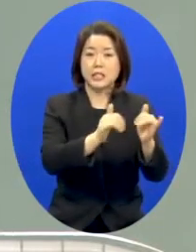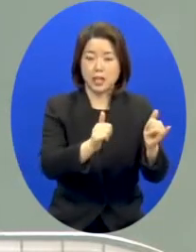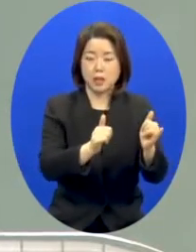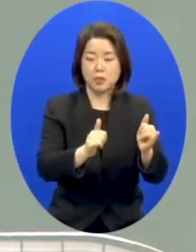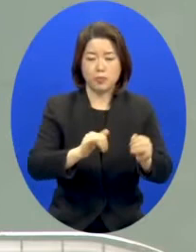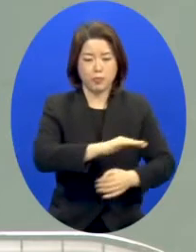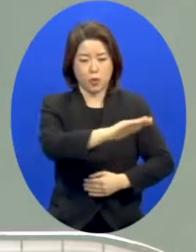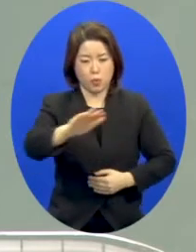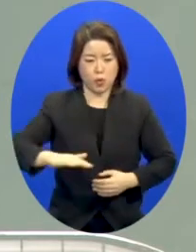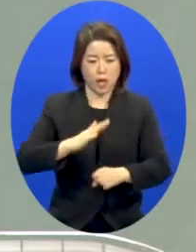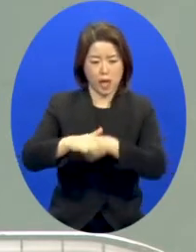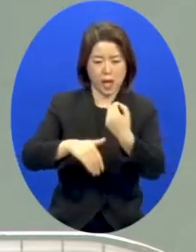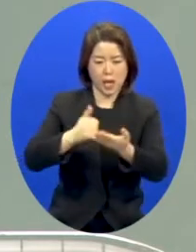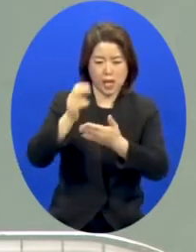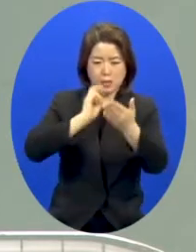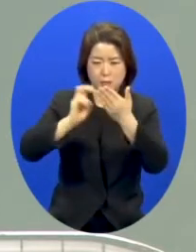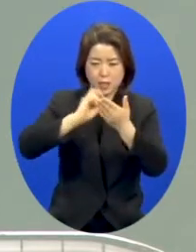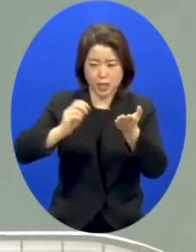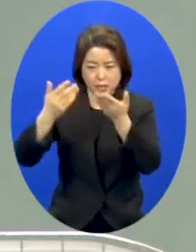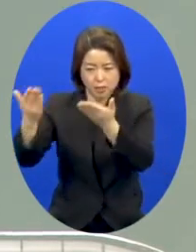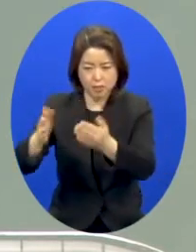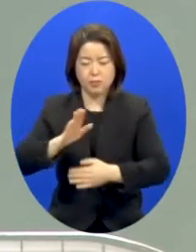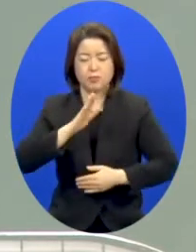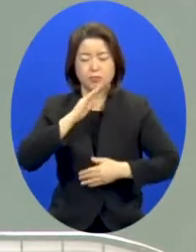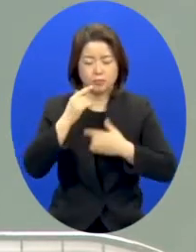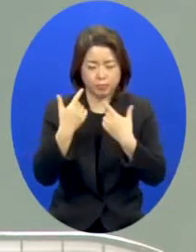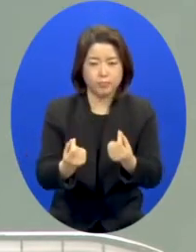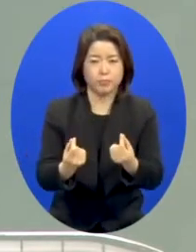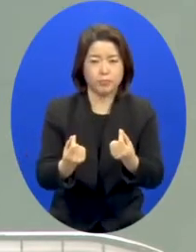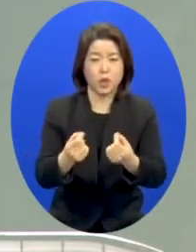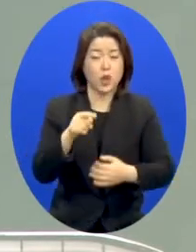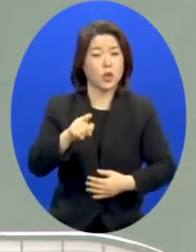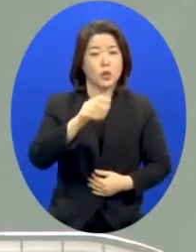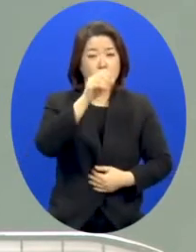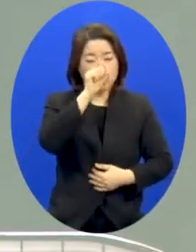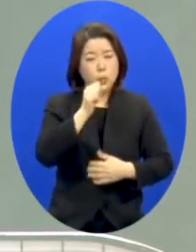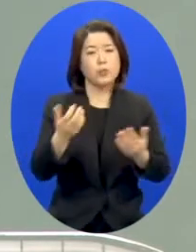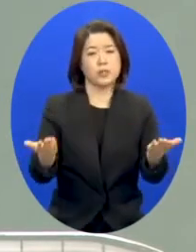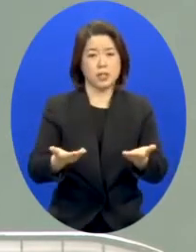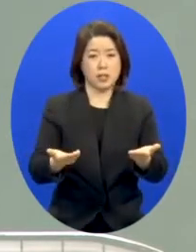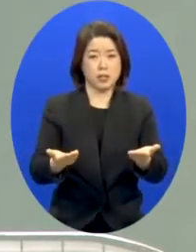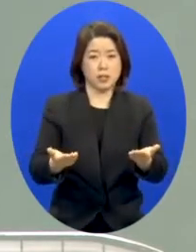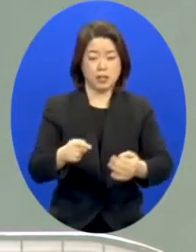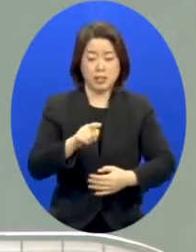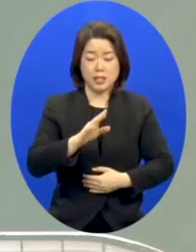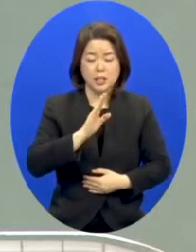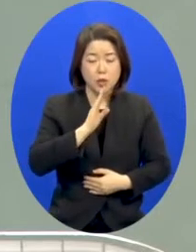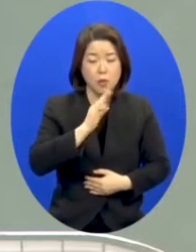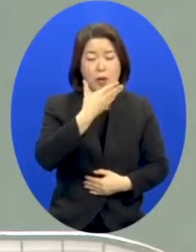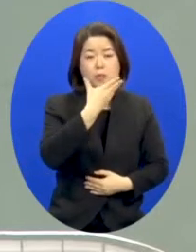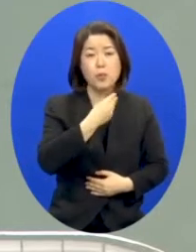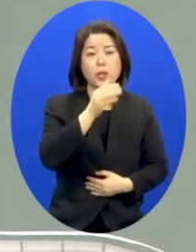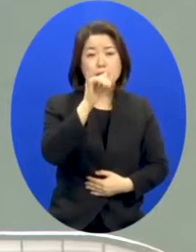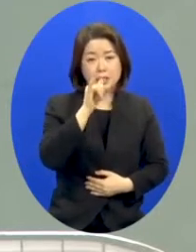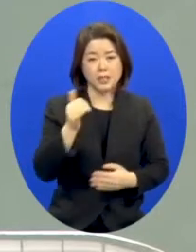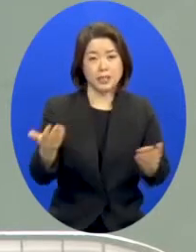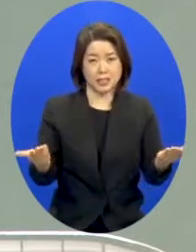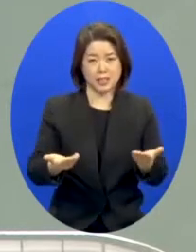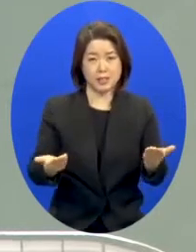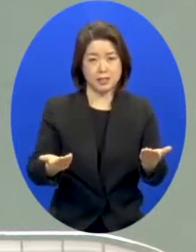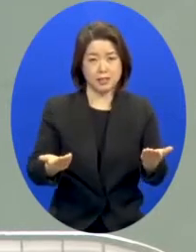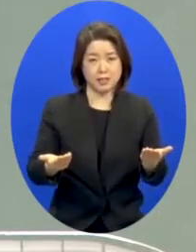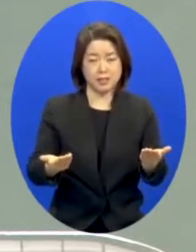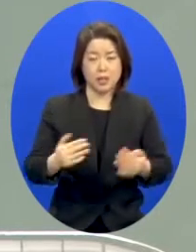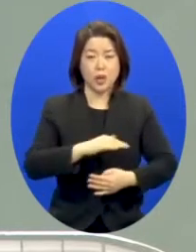것이 마땅할 그건 정말 좋은 일이다 그건 정말 복이 있느니라 라고